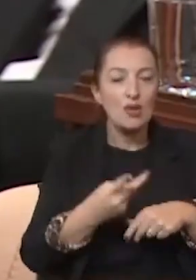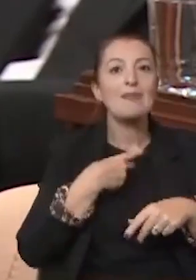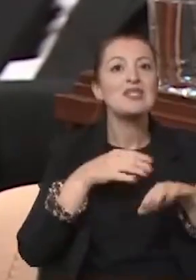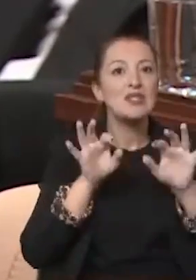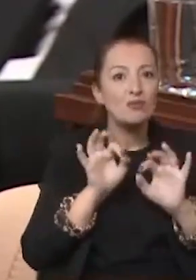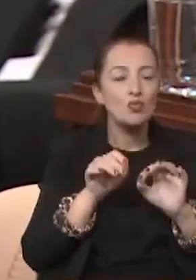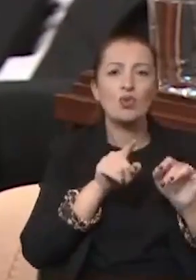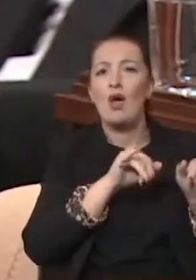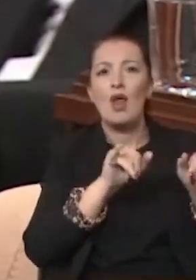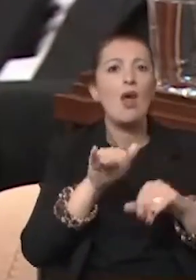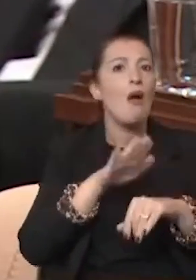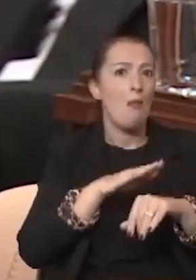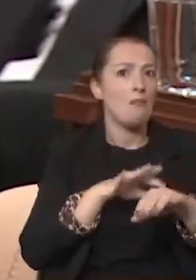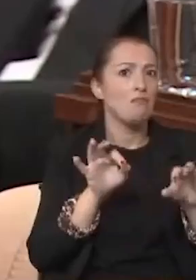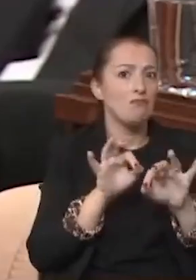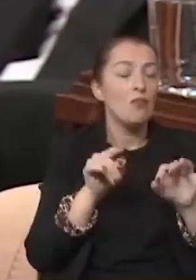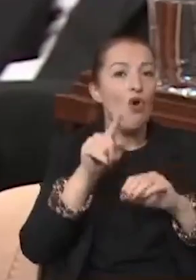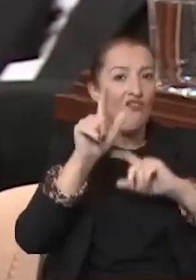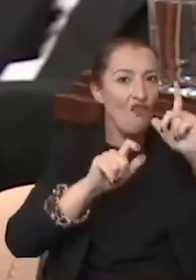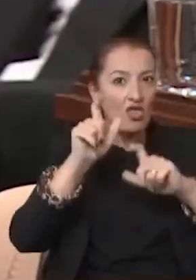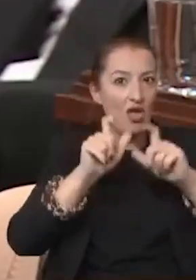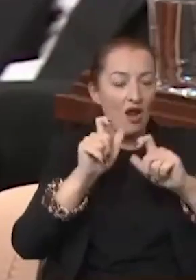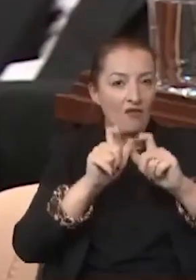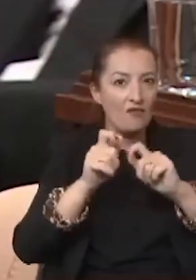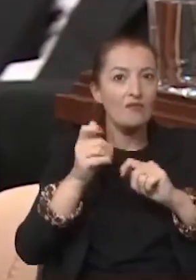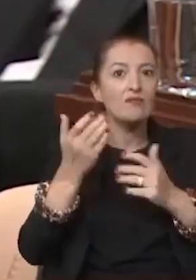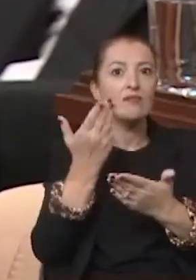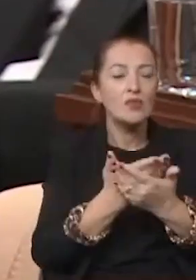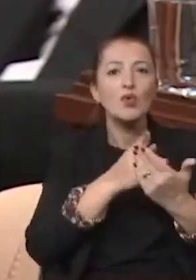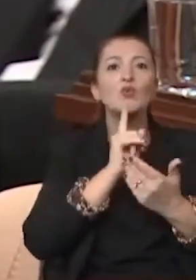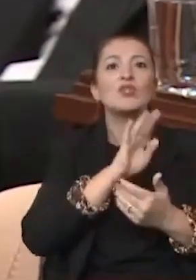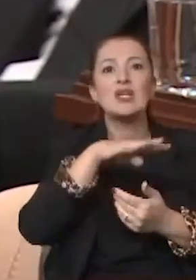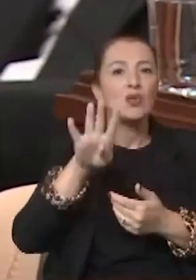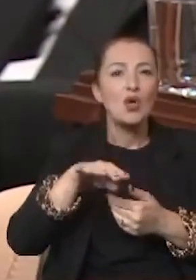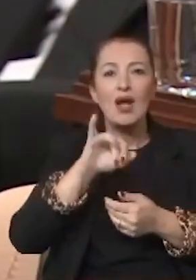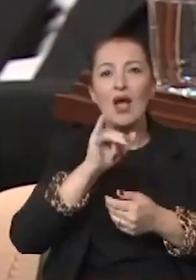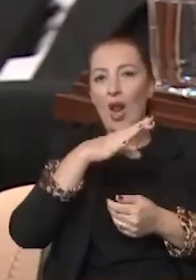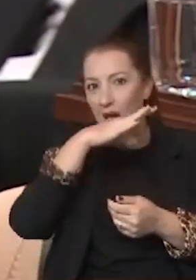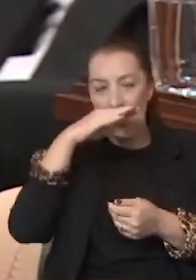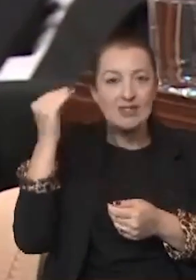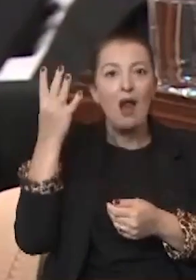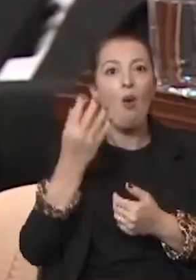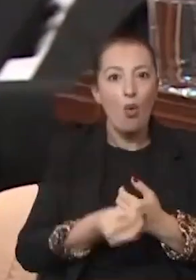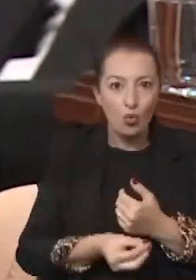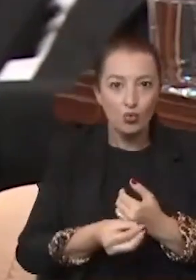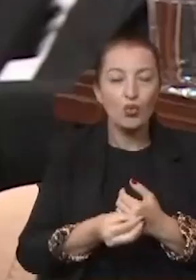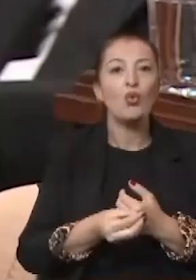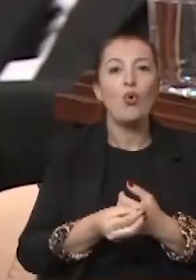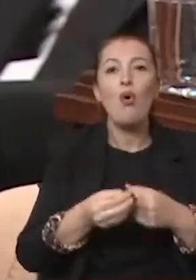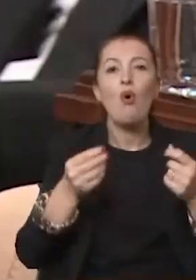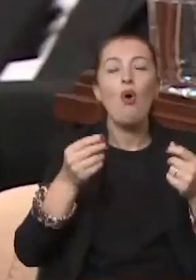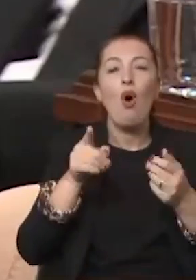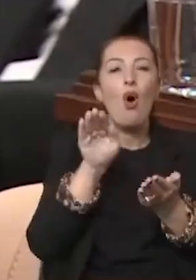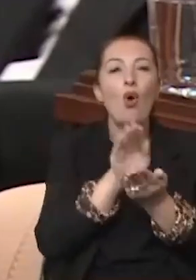şunu yapabilirdik. Bu fotoğrafı alırdık. Önünde 144 kilo esrarın olduğu, narkotik